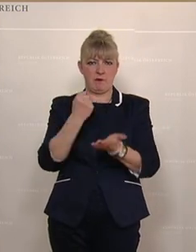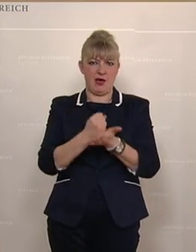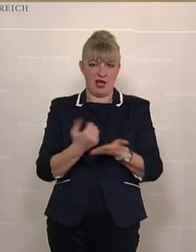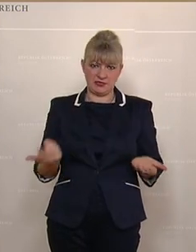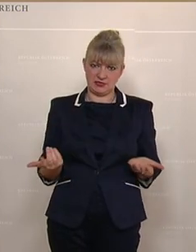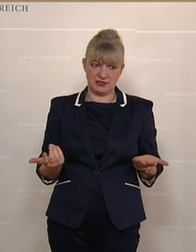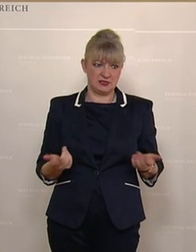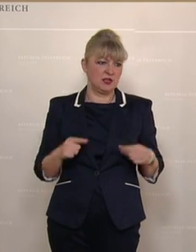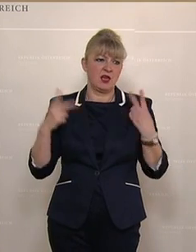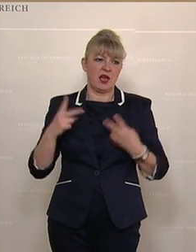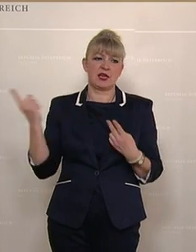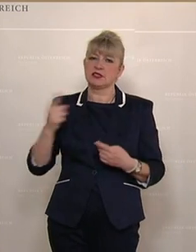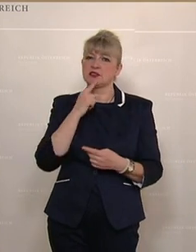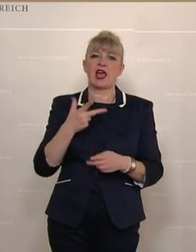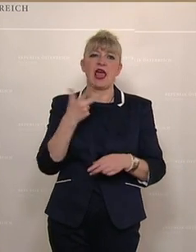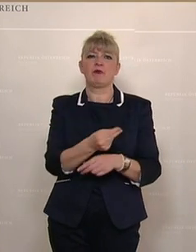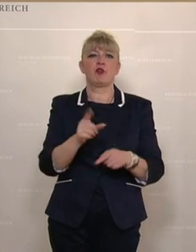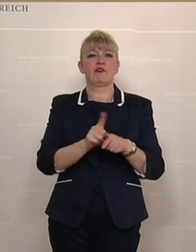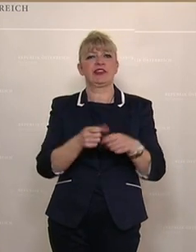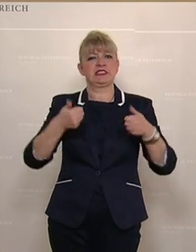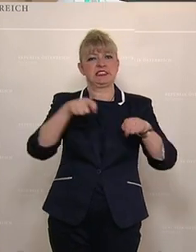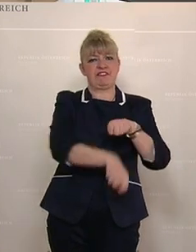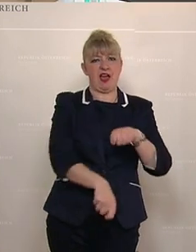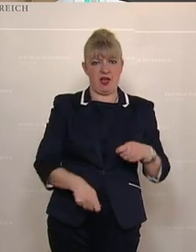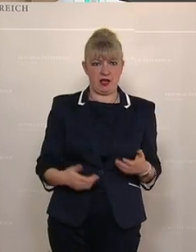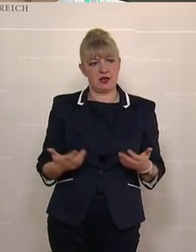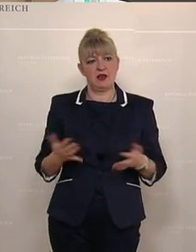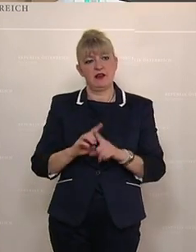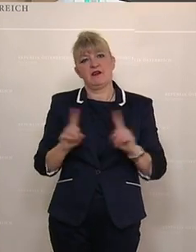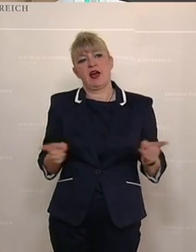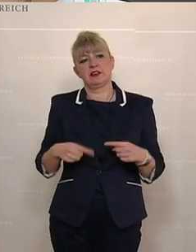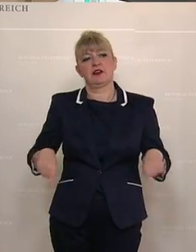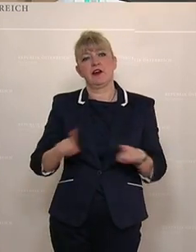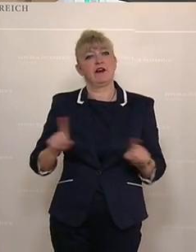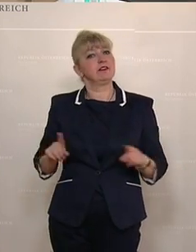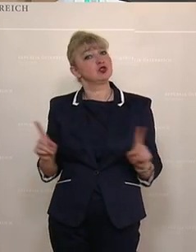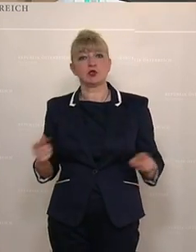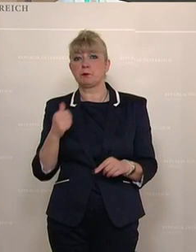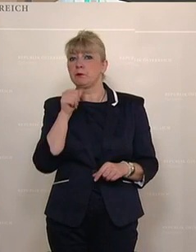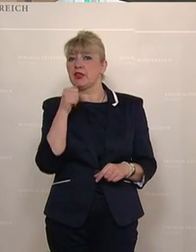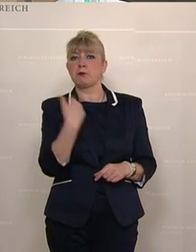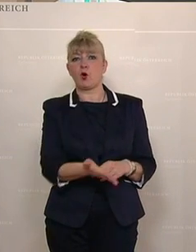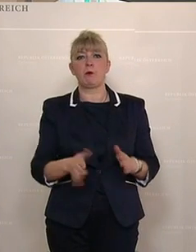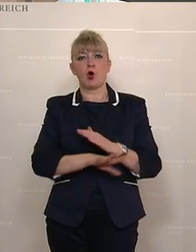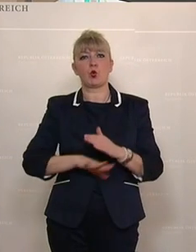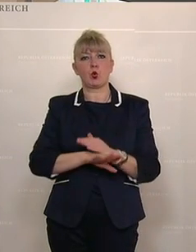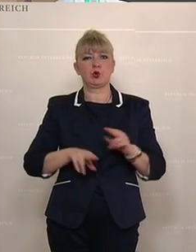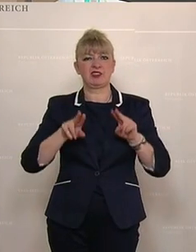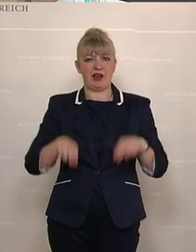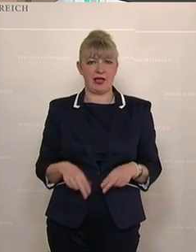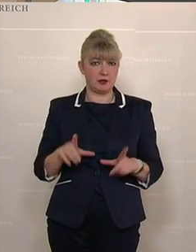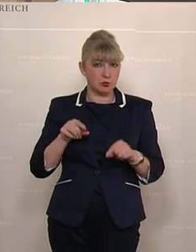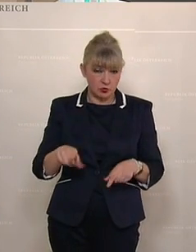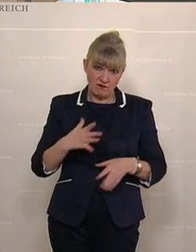die Impfung, egal was Sie sagen, die Impfung hier erzwungen werden. Über sonstige Vorenthaltung der Grundrechte, das ist ein Tabubruch